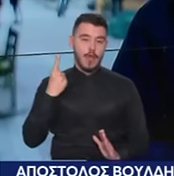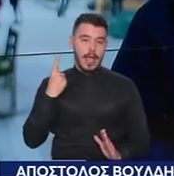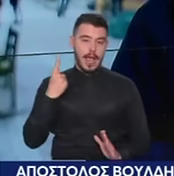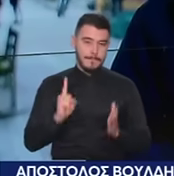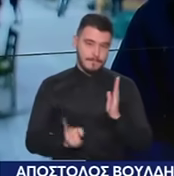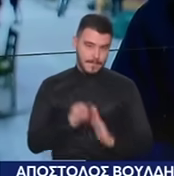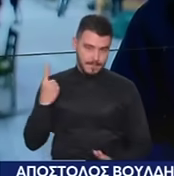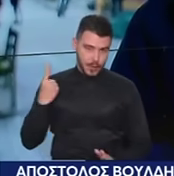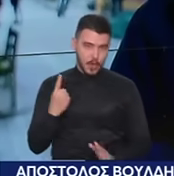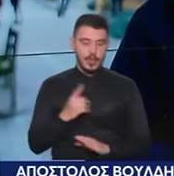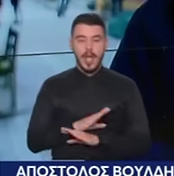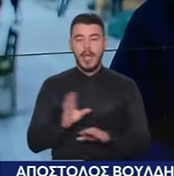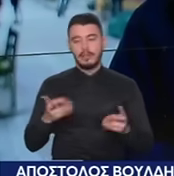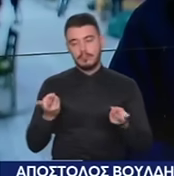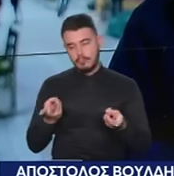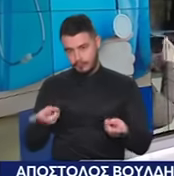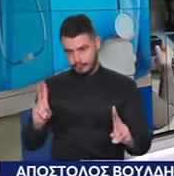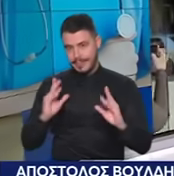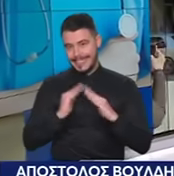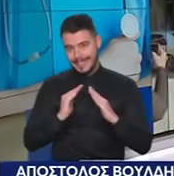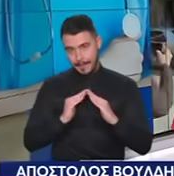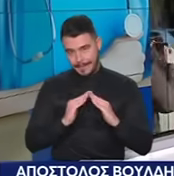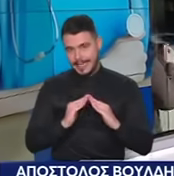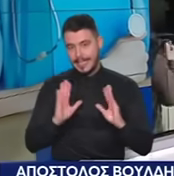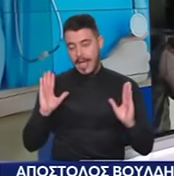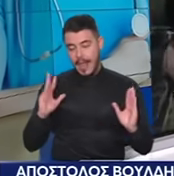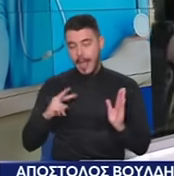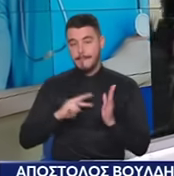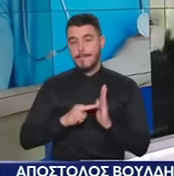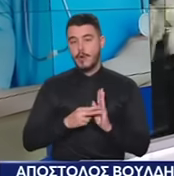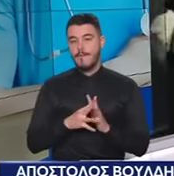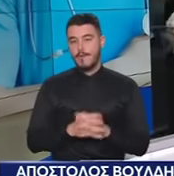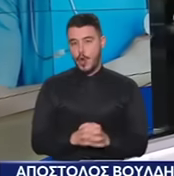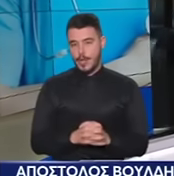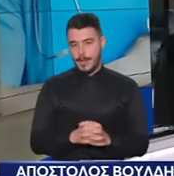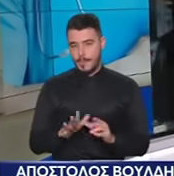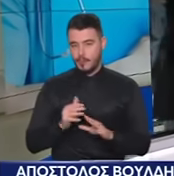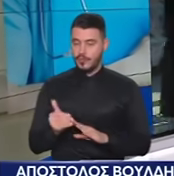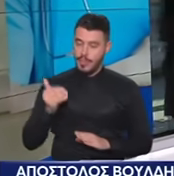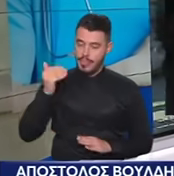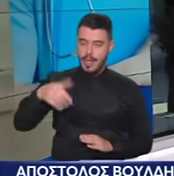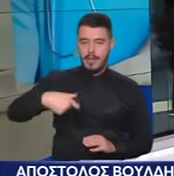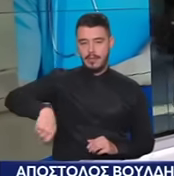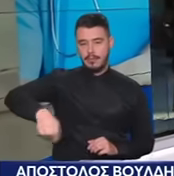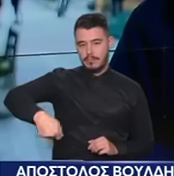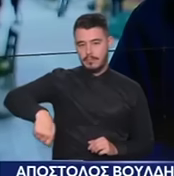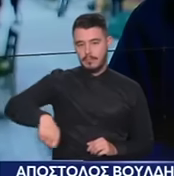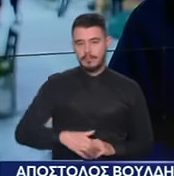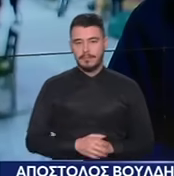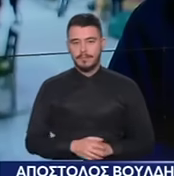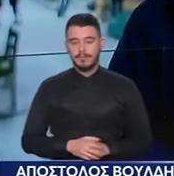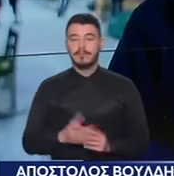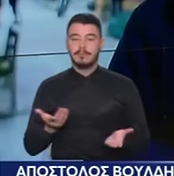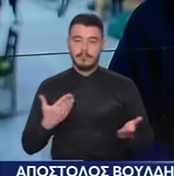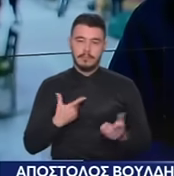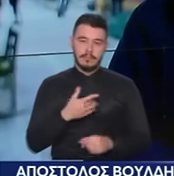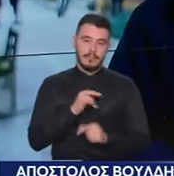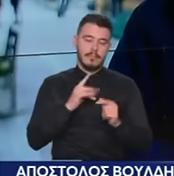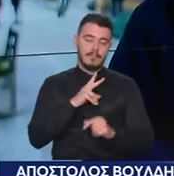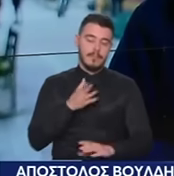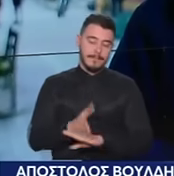το νοσοκομείο έχει αποκριθεί εφόσον είναι κατηγορούμενος. Απόστολος, ευχαριστώ πολύ. Και πρέπει να πούμε ότι υπάρχει και δε εναντίον του, έτσι. Ναι,